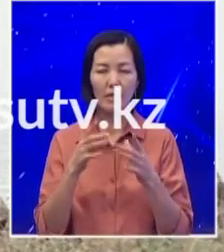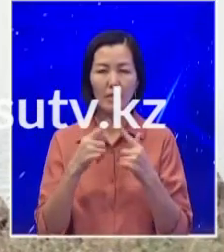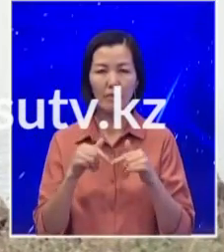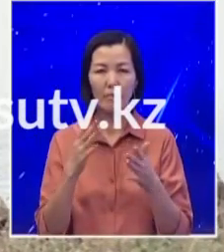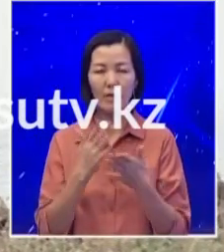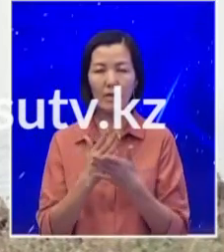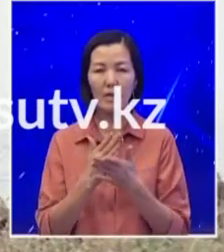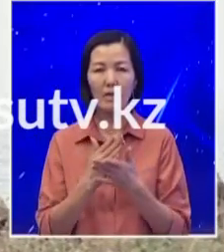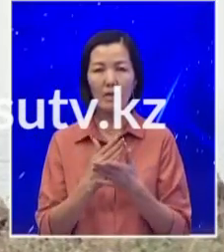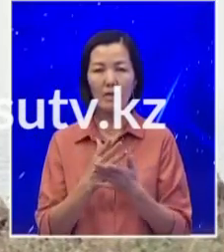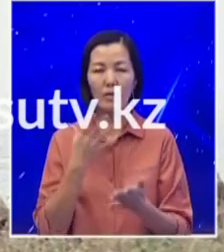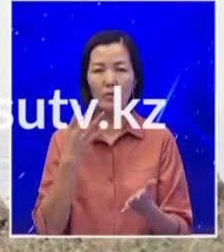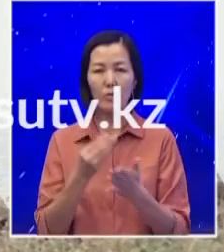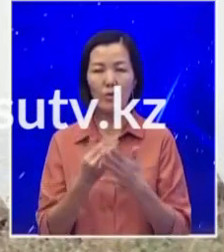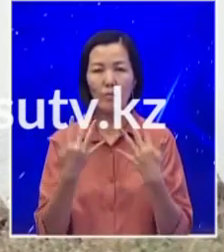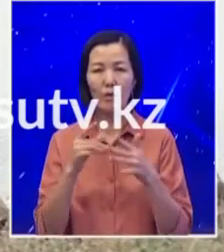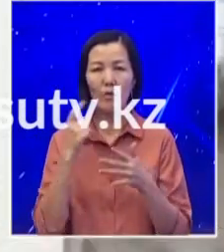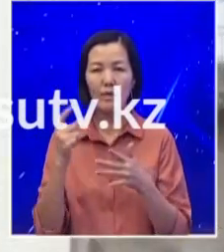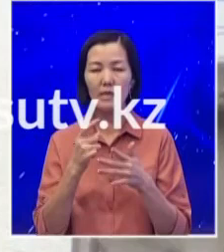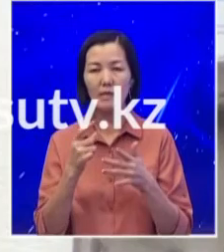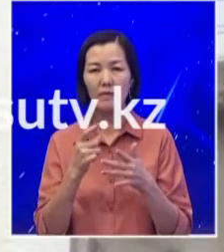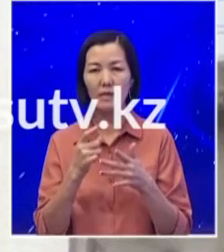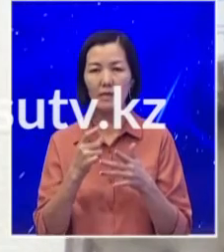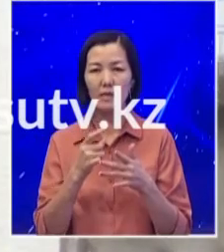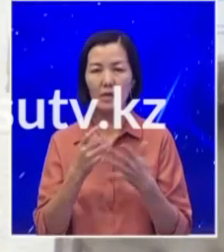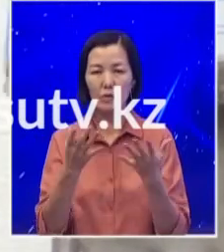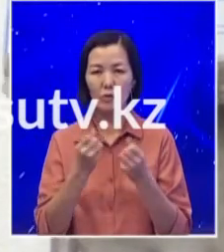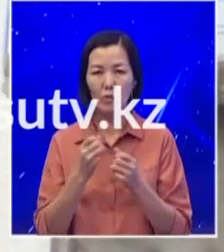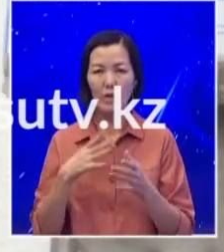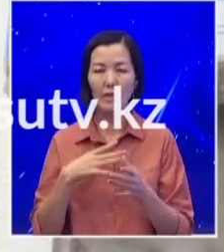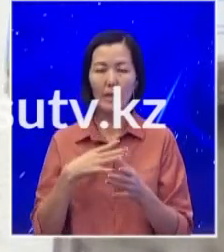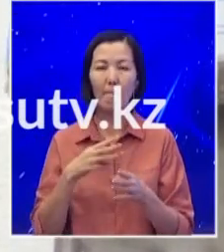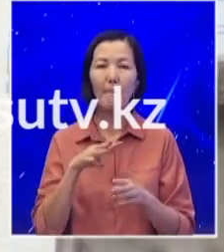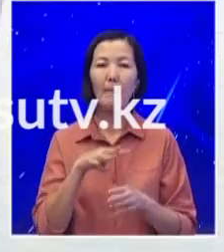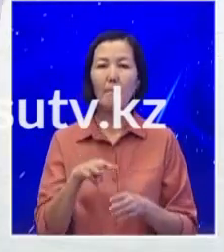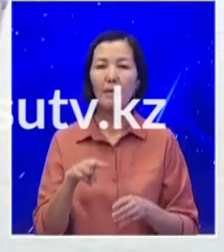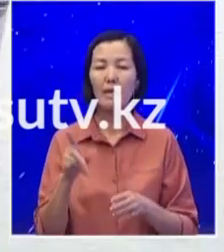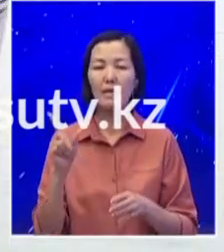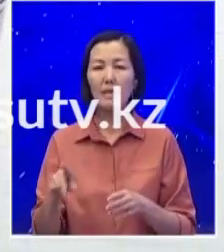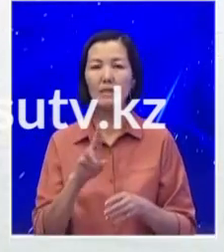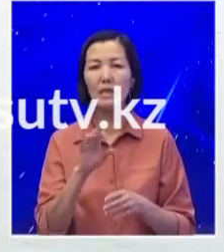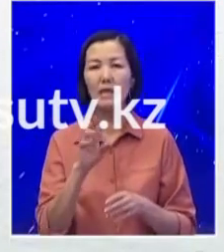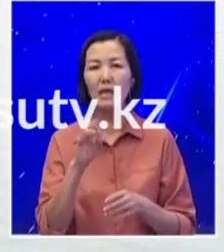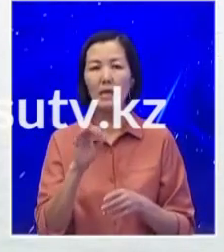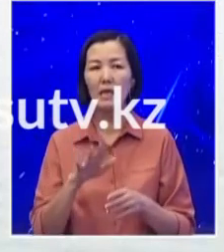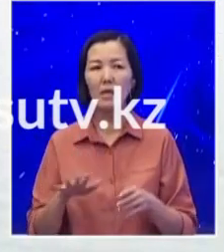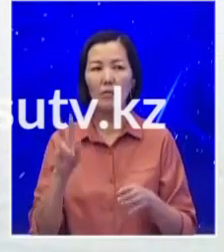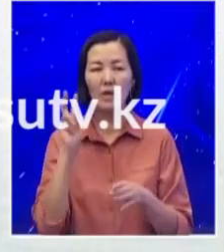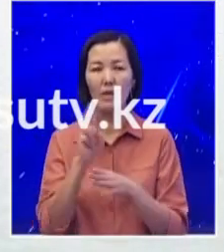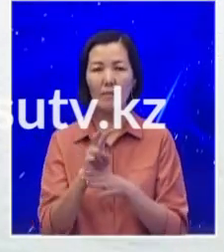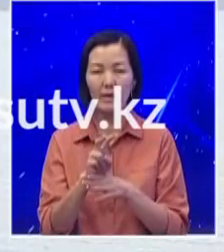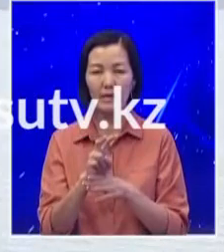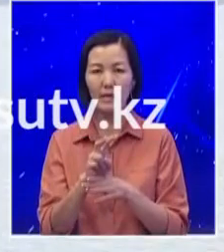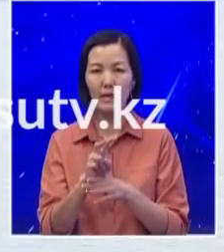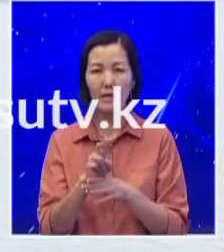су кубометрға төлеп, арық крестьяндарға су жеткізеді. Сапарының соңын экология министрі Кеген ауданында түйіндеді. Жетісудың тағы бір